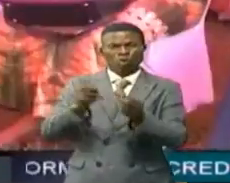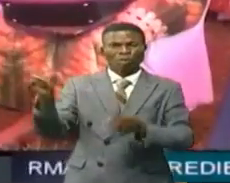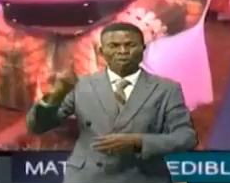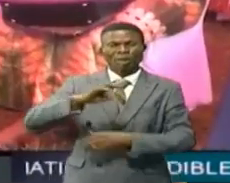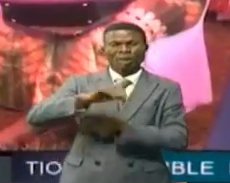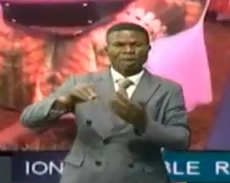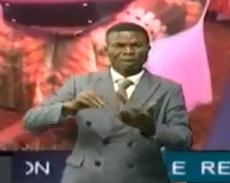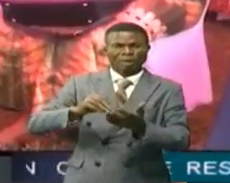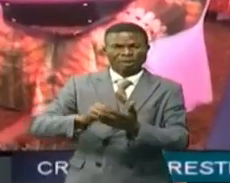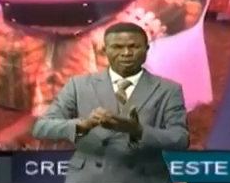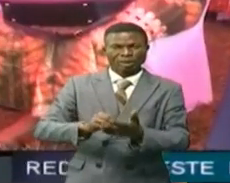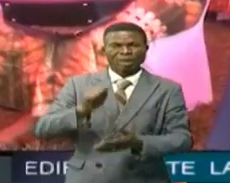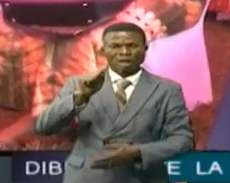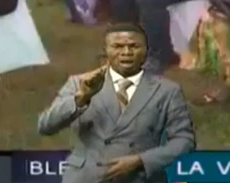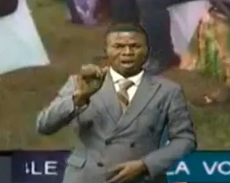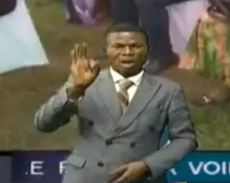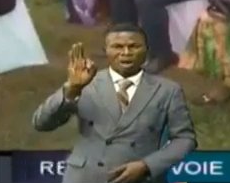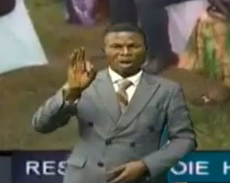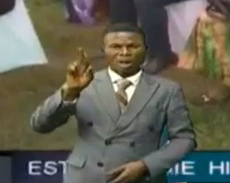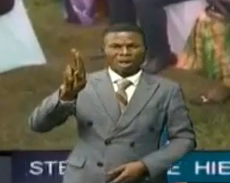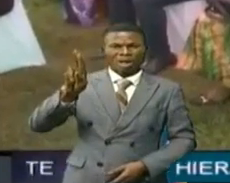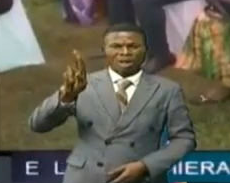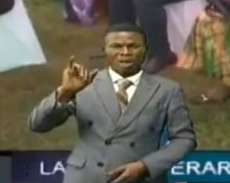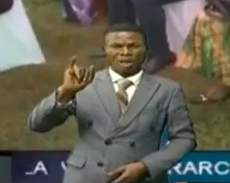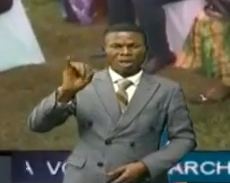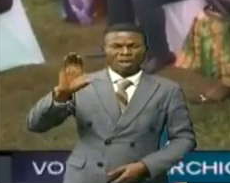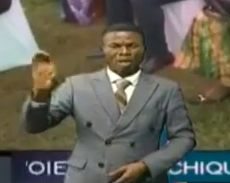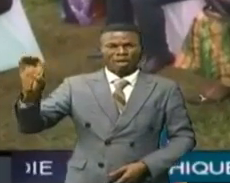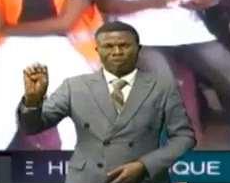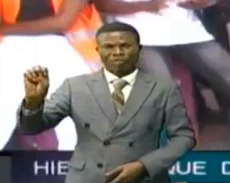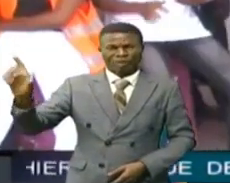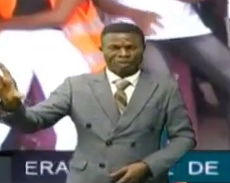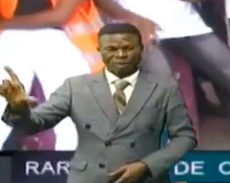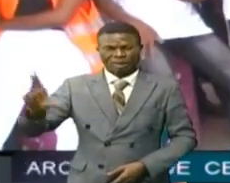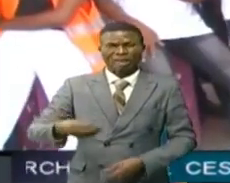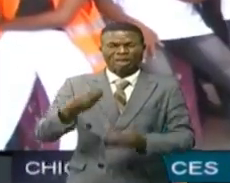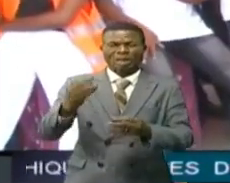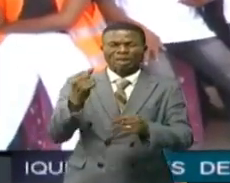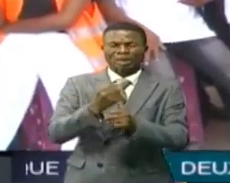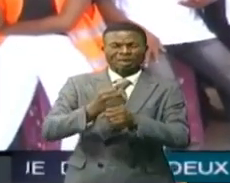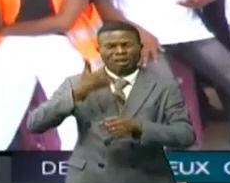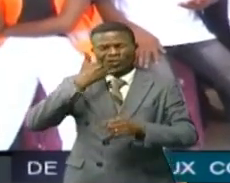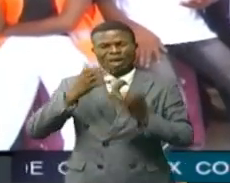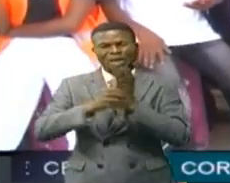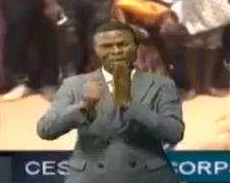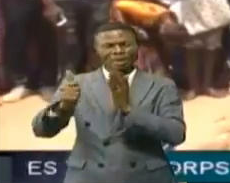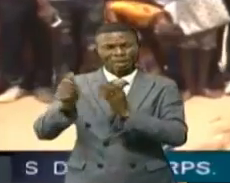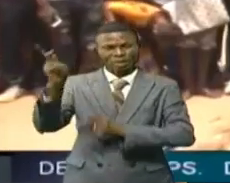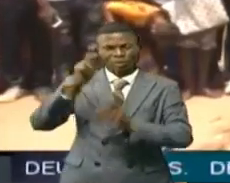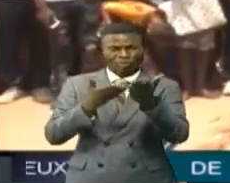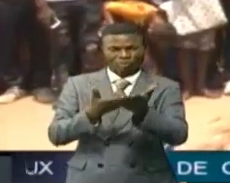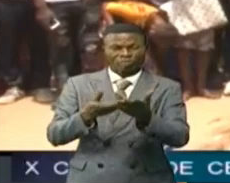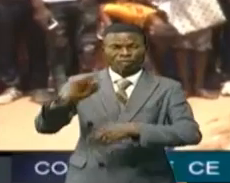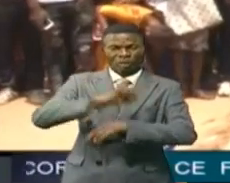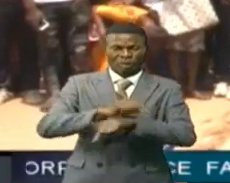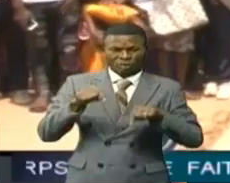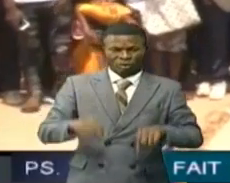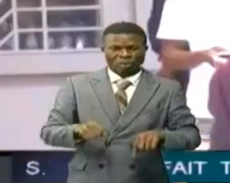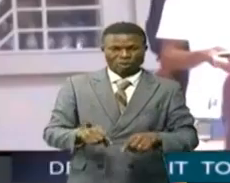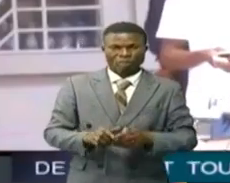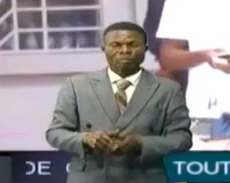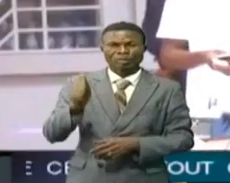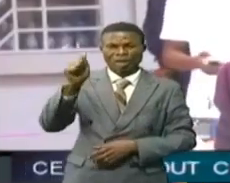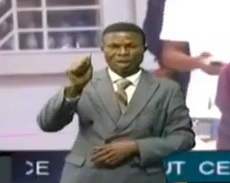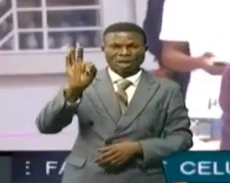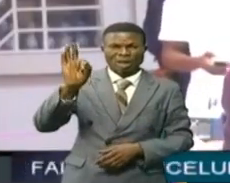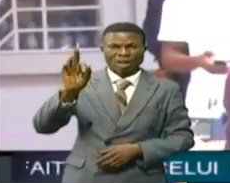central. Africel RDC tient à offrir un service de qualité à la population de ce coin du pays. En ces jours, Africel